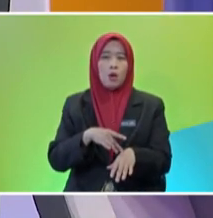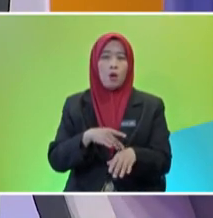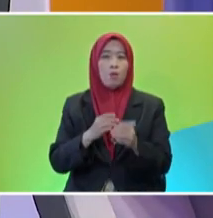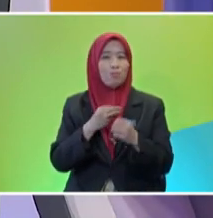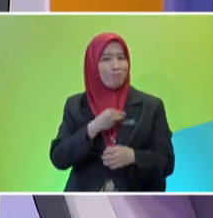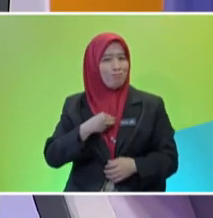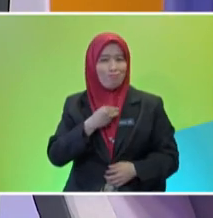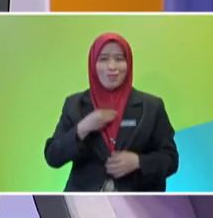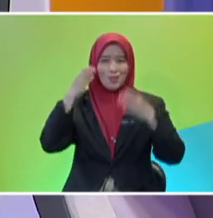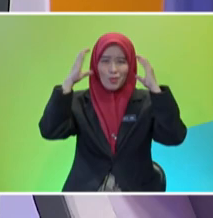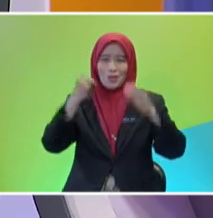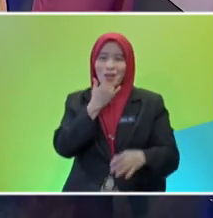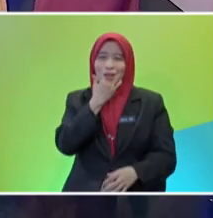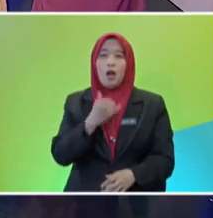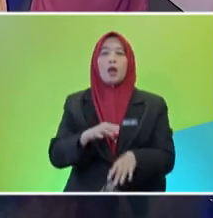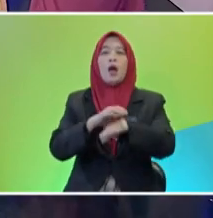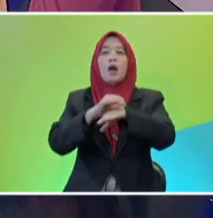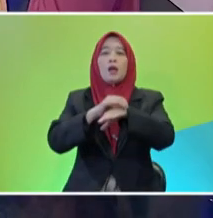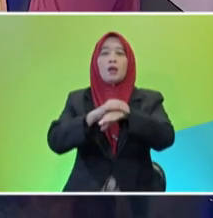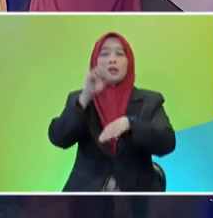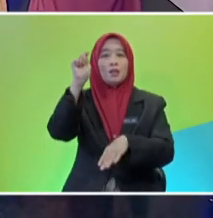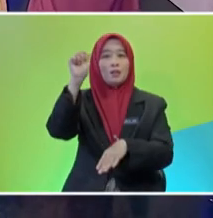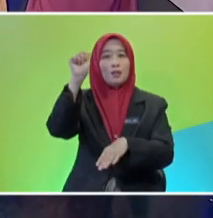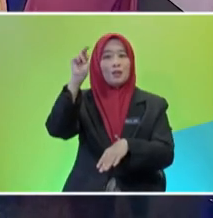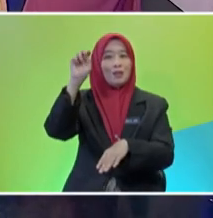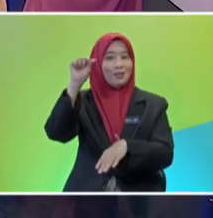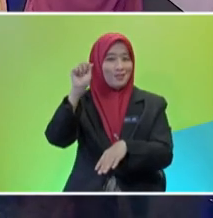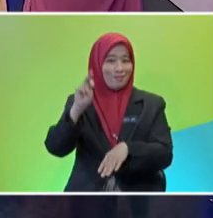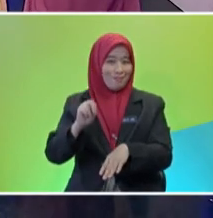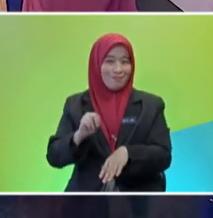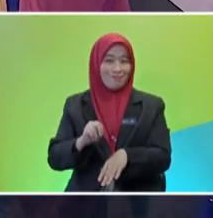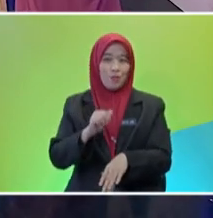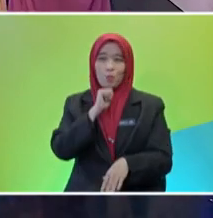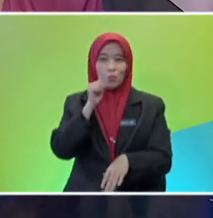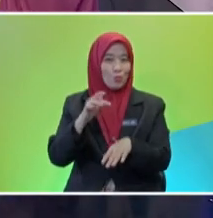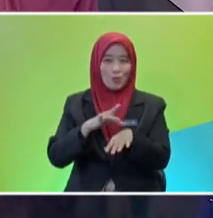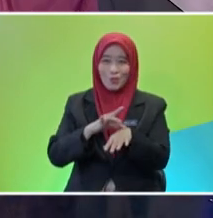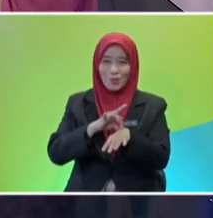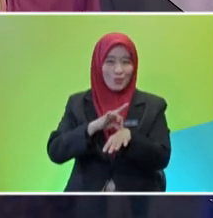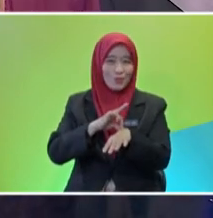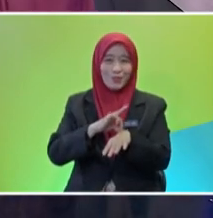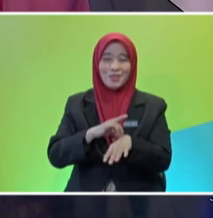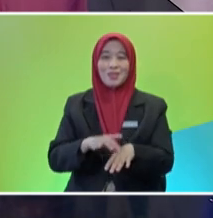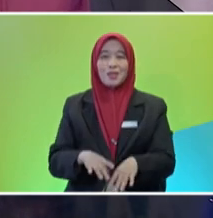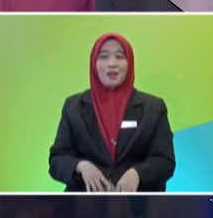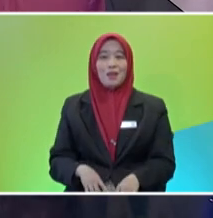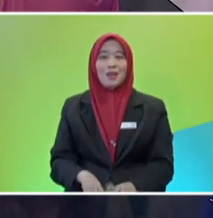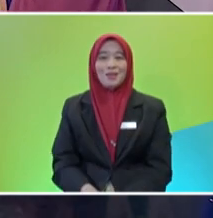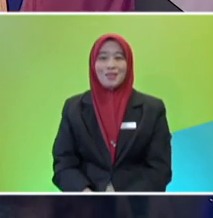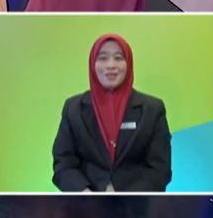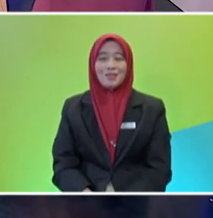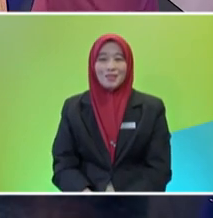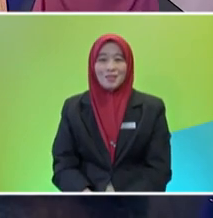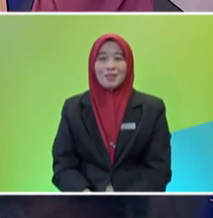saya. Tangan cikgu. Tangan. Saja nak bergurau. Ya kan? Ya, no. Kalau tak gurau nanti tak ceria-ceria.